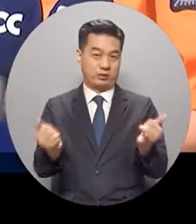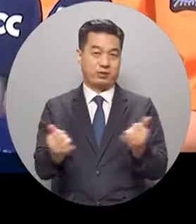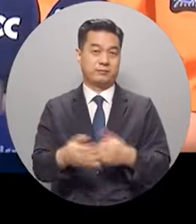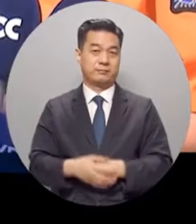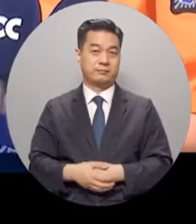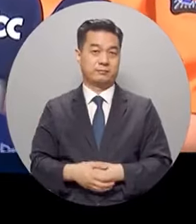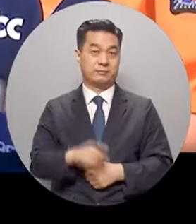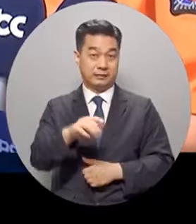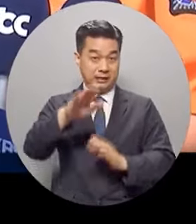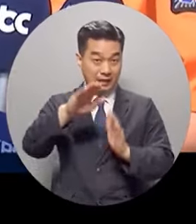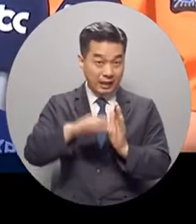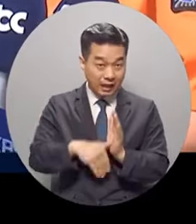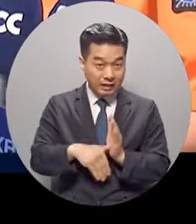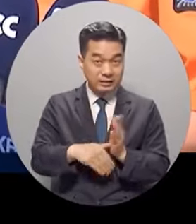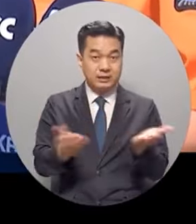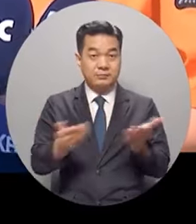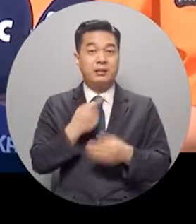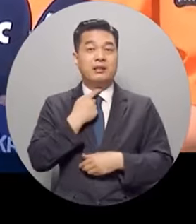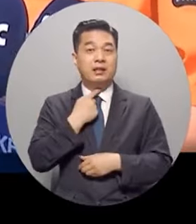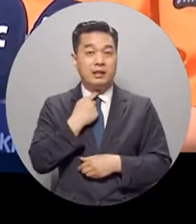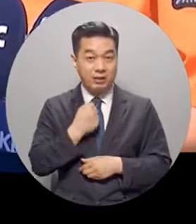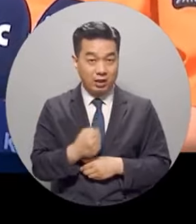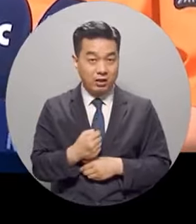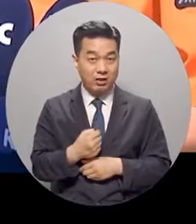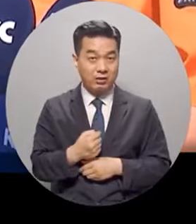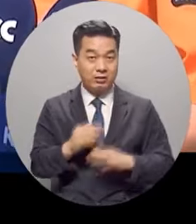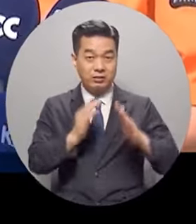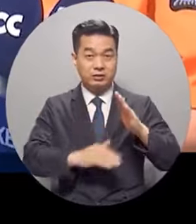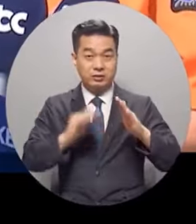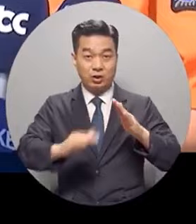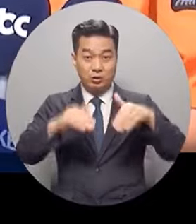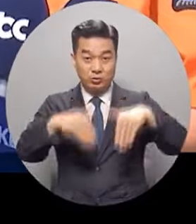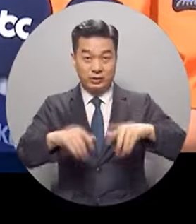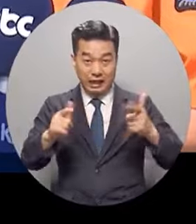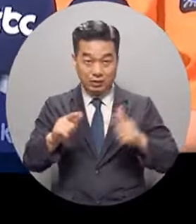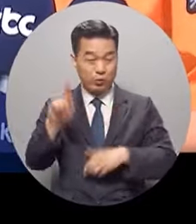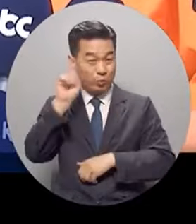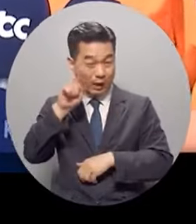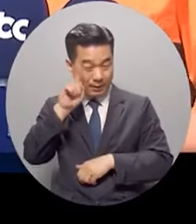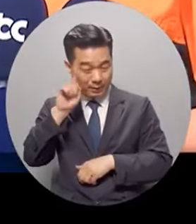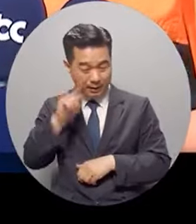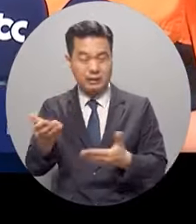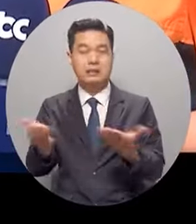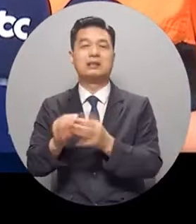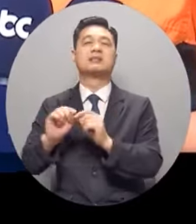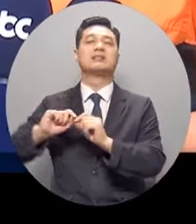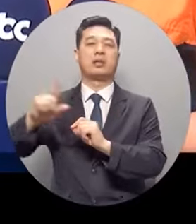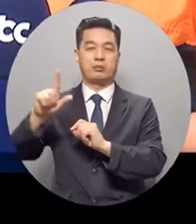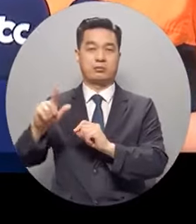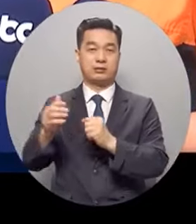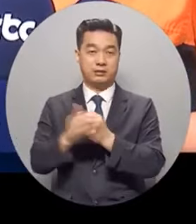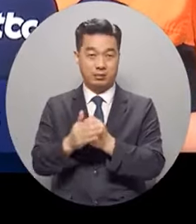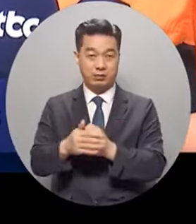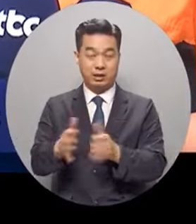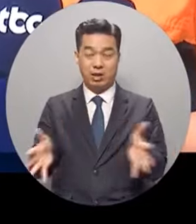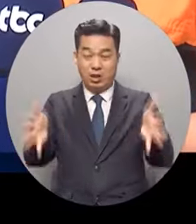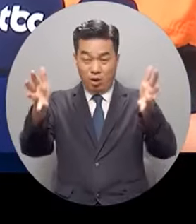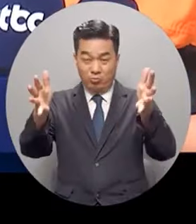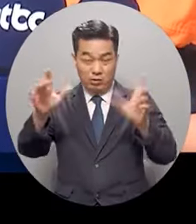당시에 작업했던 근로자들은 정규직이 아니라 일용직이 대부분이어서 건물 구조를 잘